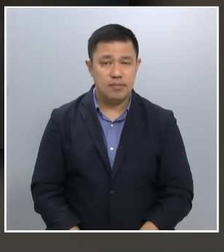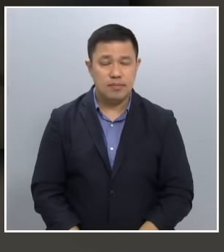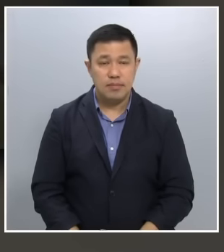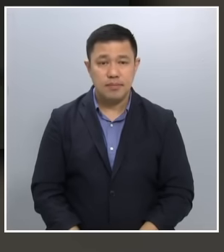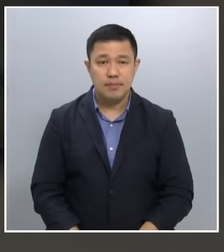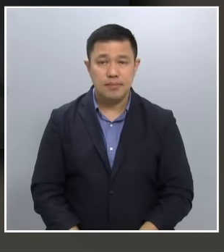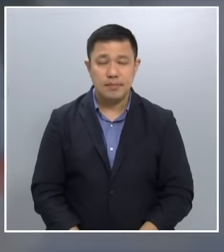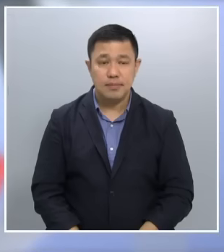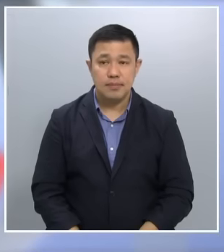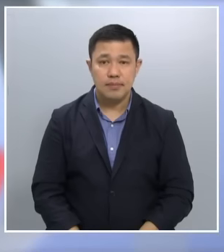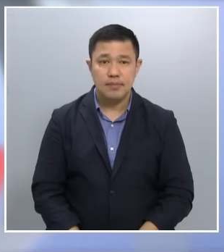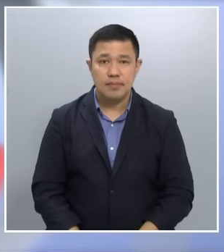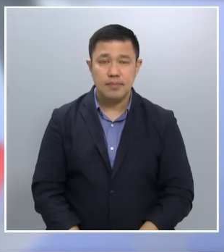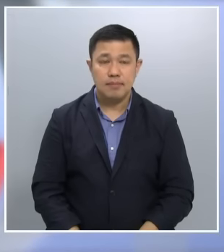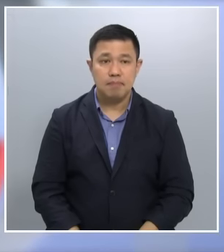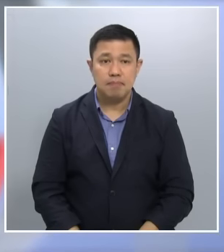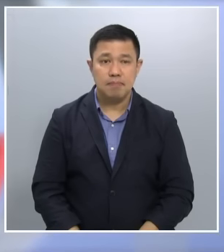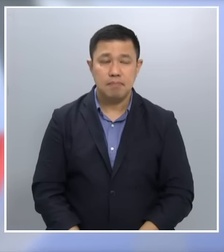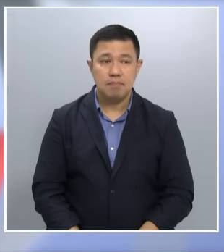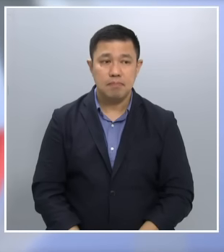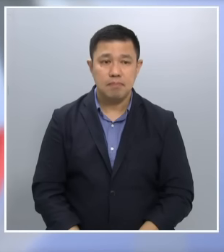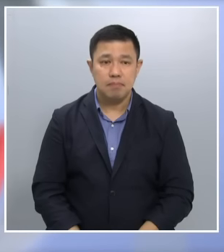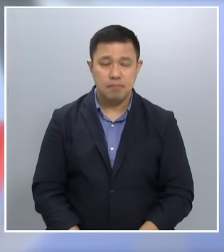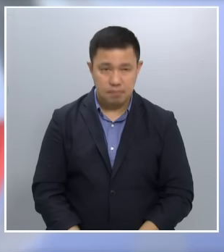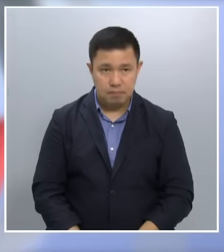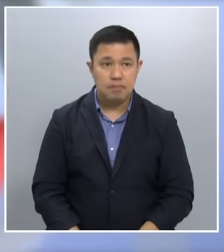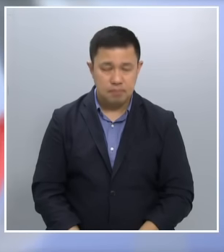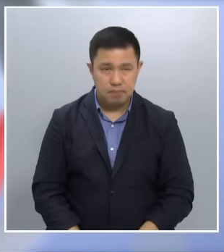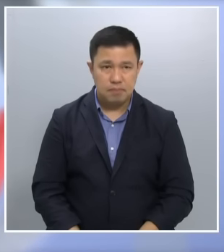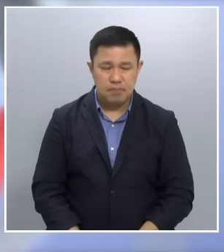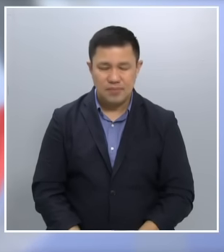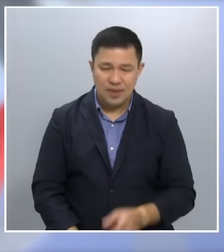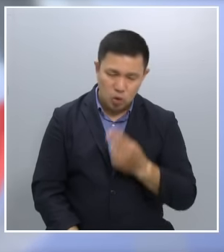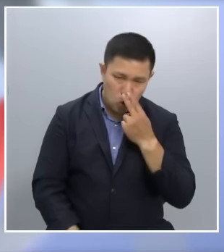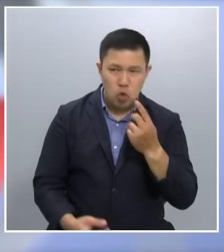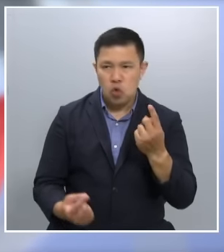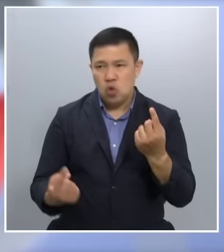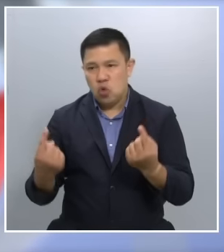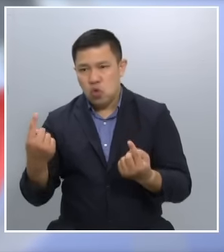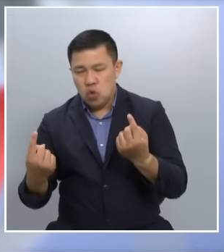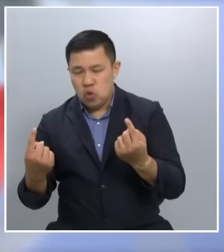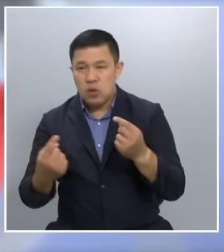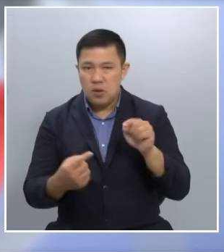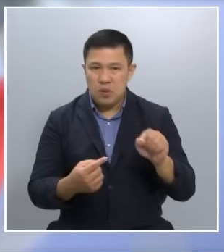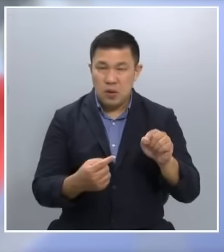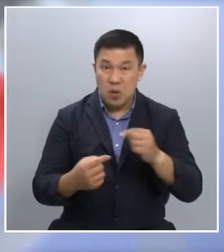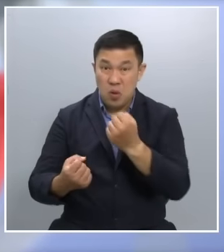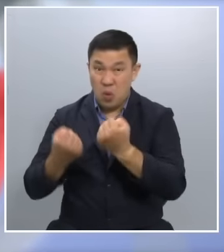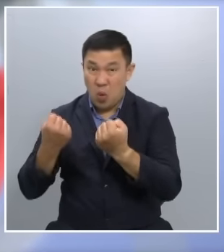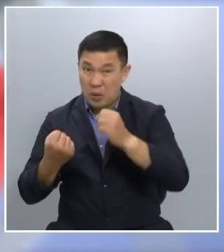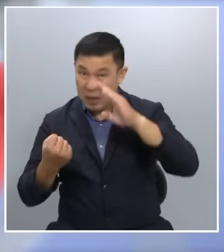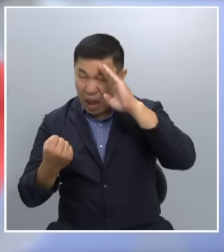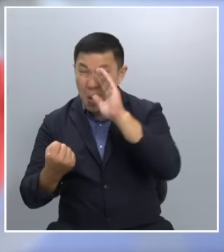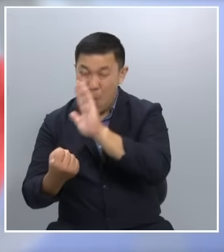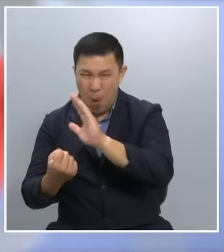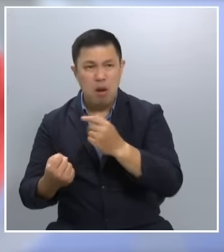เนี่ยครับคือแหมมันก็พูดลำบากทั้งสองมุมเลยเนาะก็คือทางฝั่งของรถทหารเขาบอกเขาก็เปิดไ